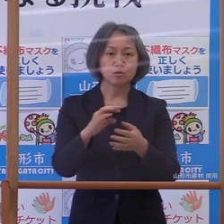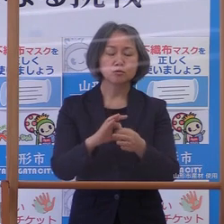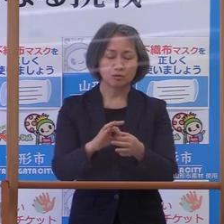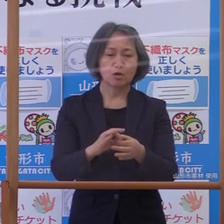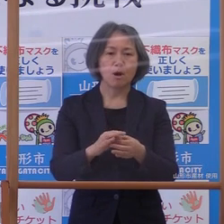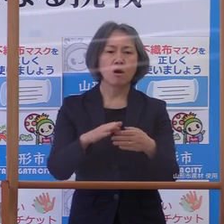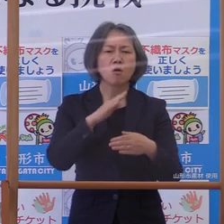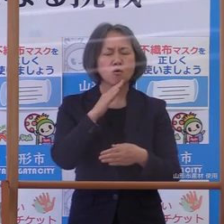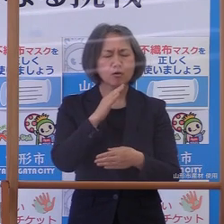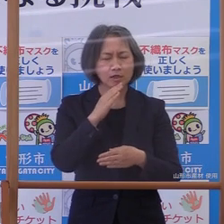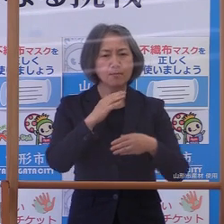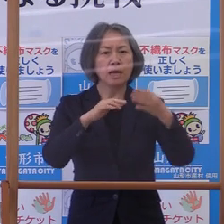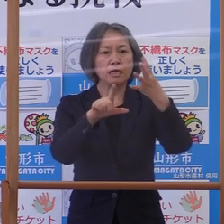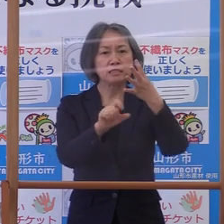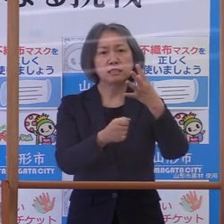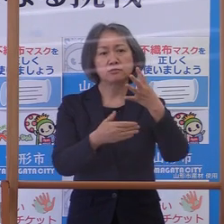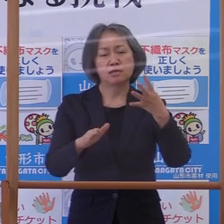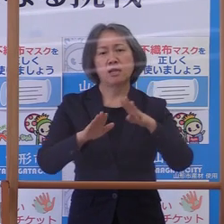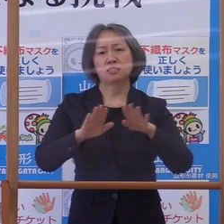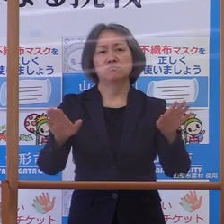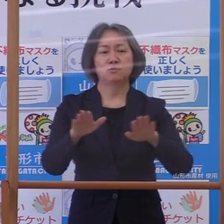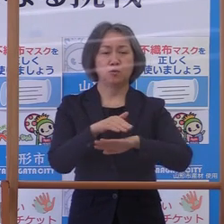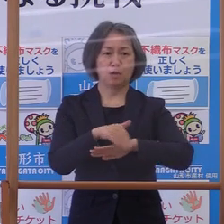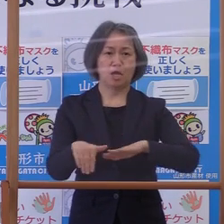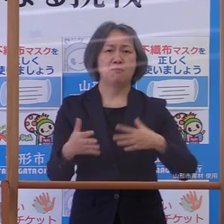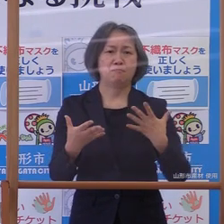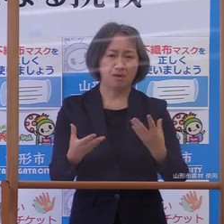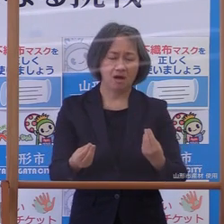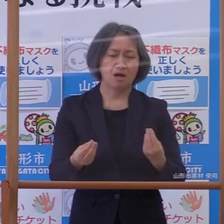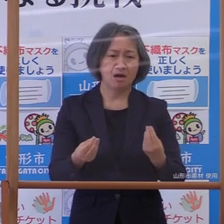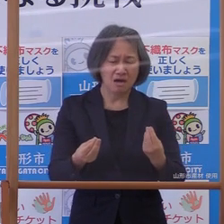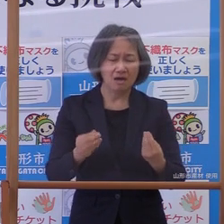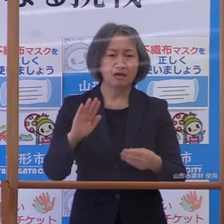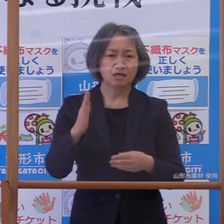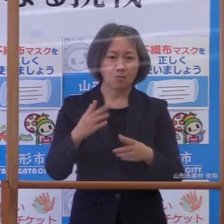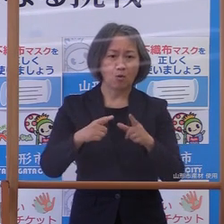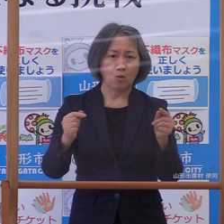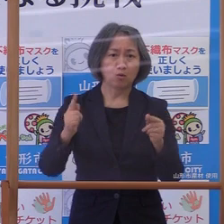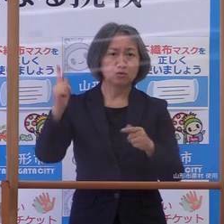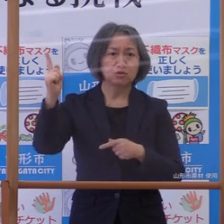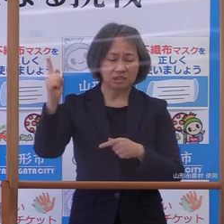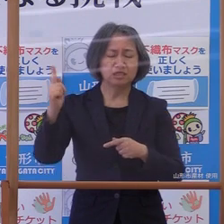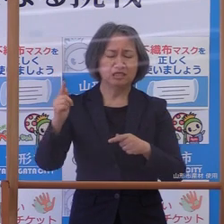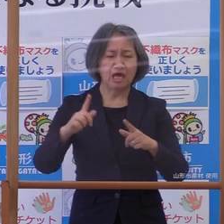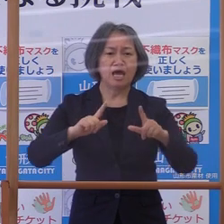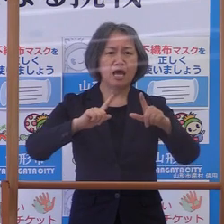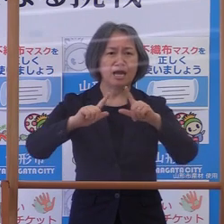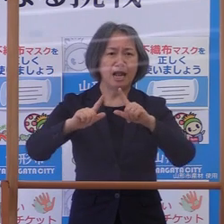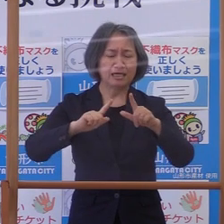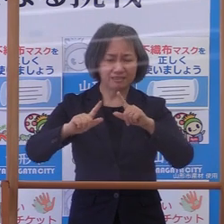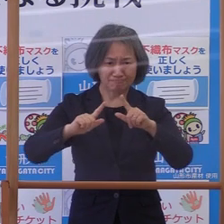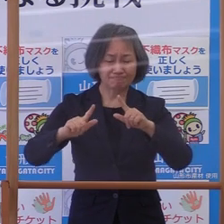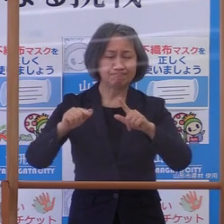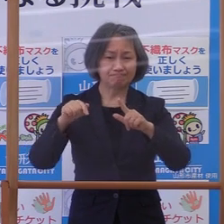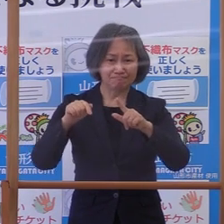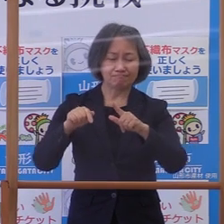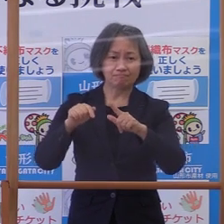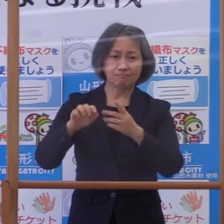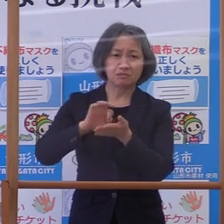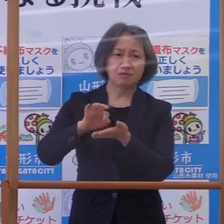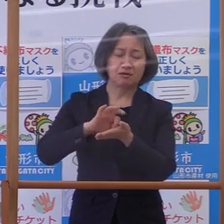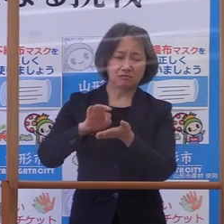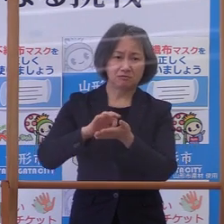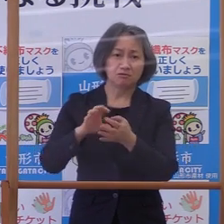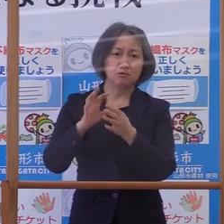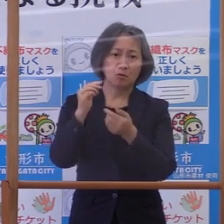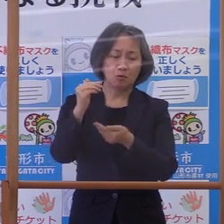からやる予定でございました。ところが国の方で LINE の公式 アカウント